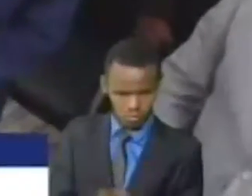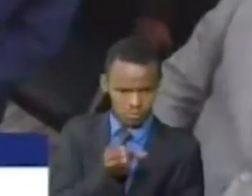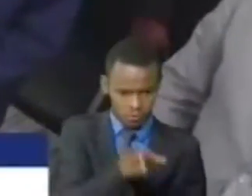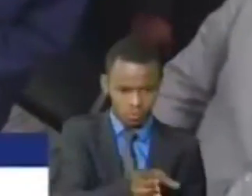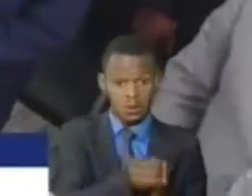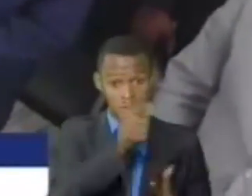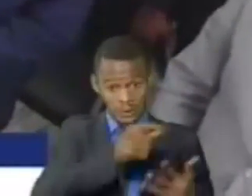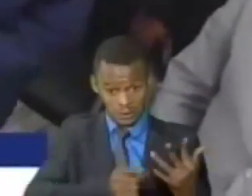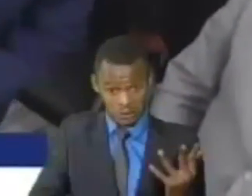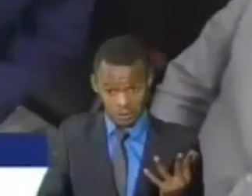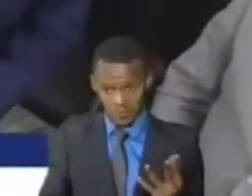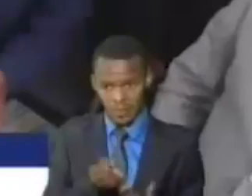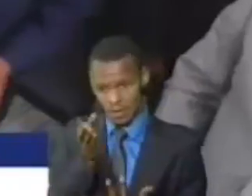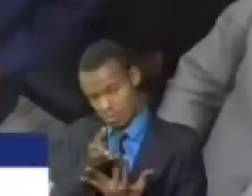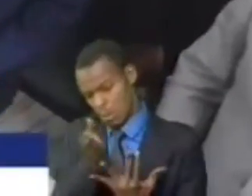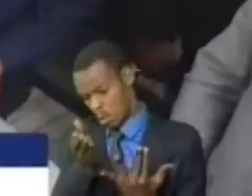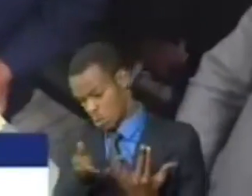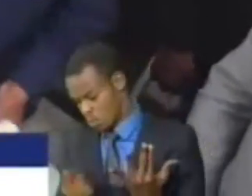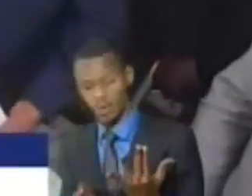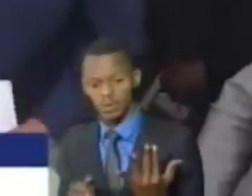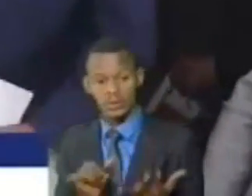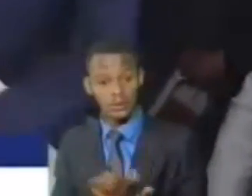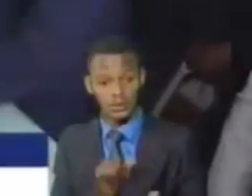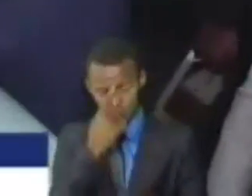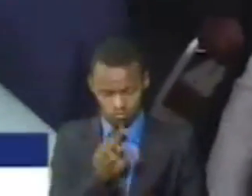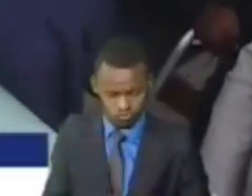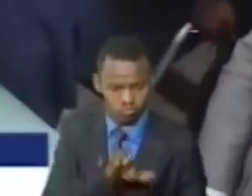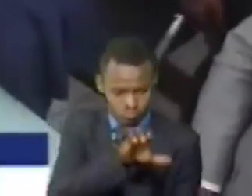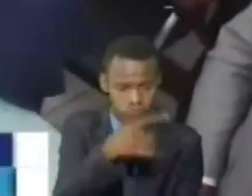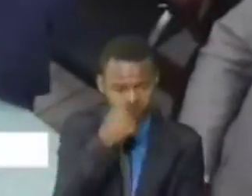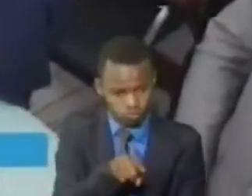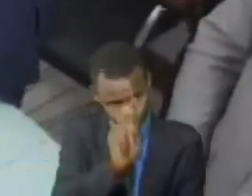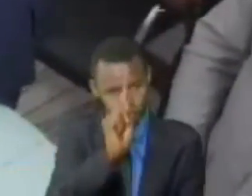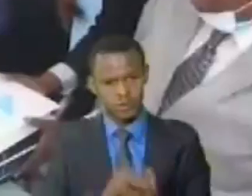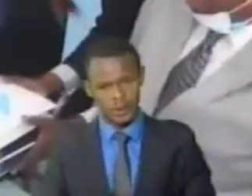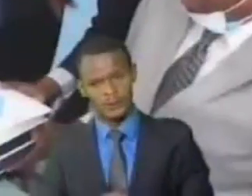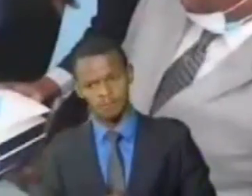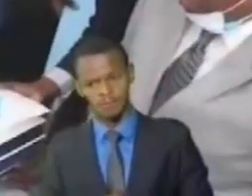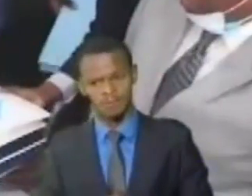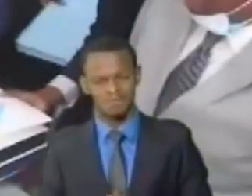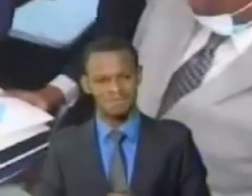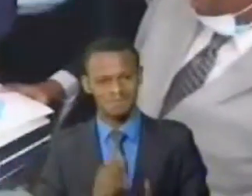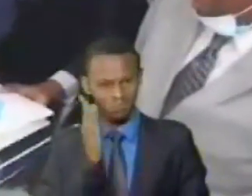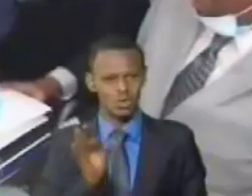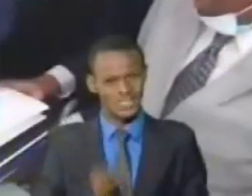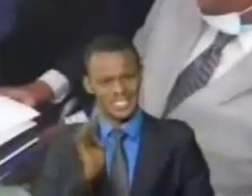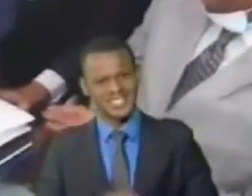Et toutes ces annexes sont à votre disposition. Bonne chance,